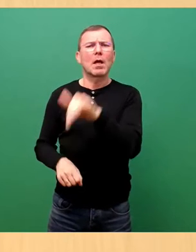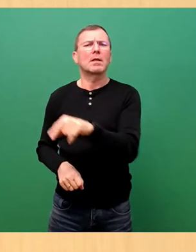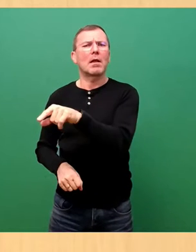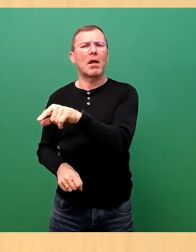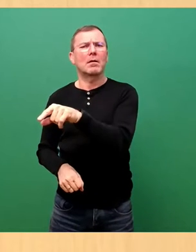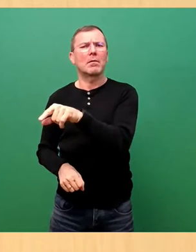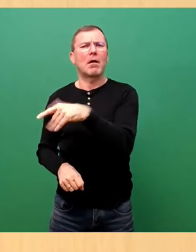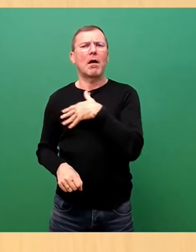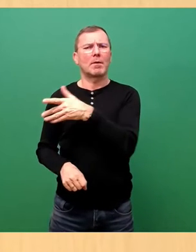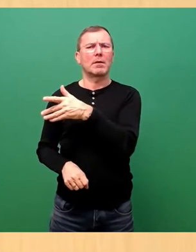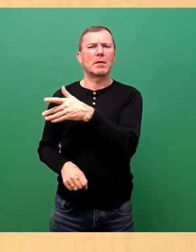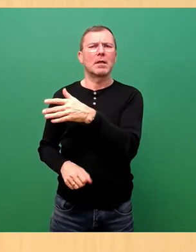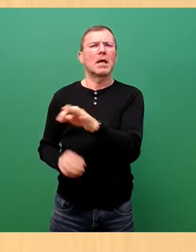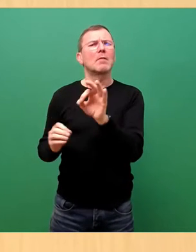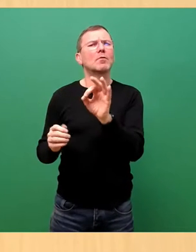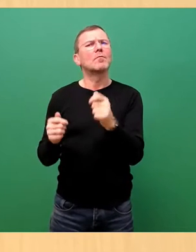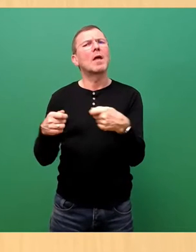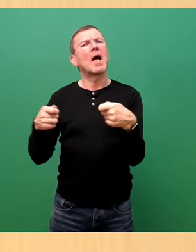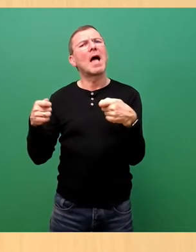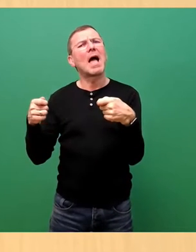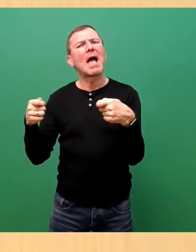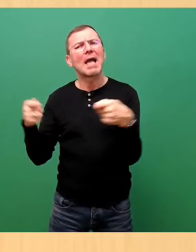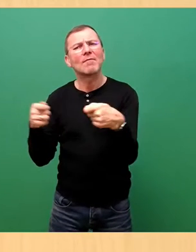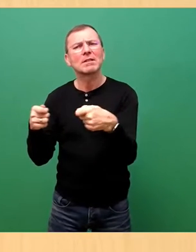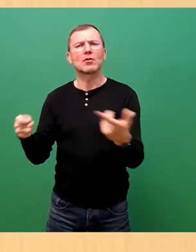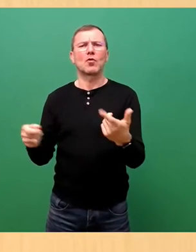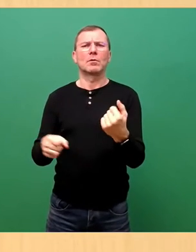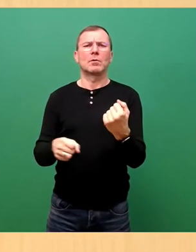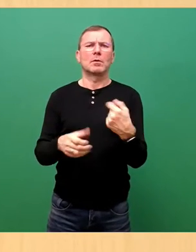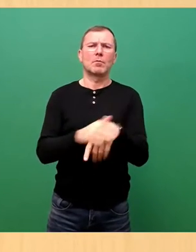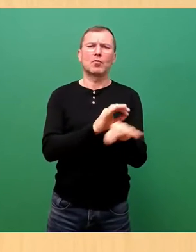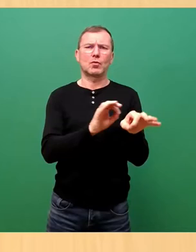bestimmte Investitionen, die man tätigt, auch